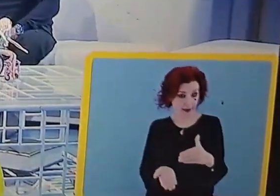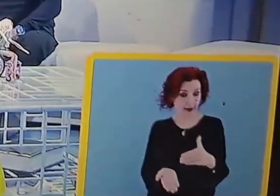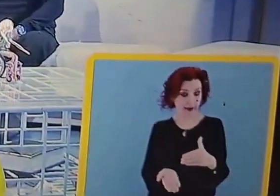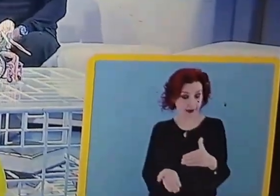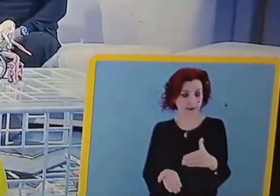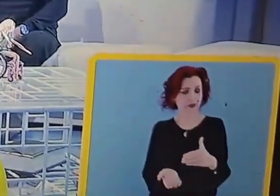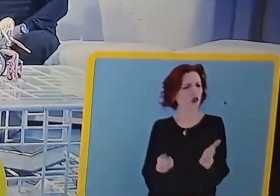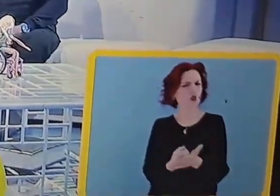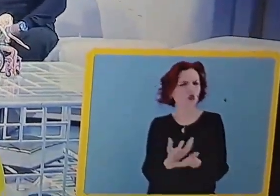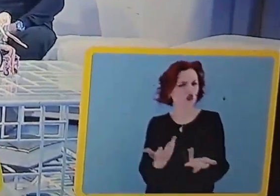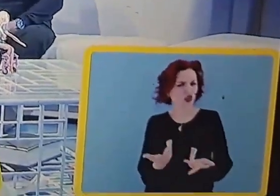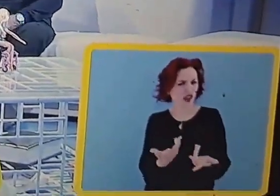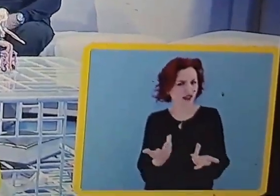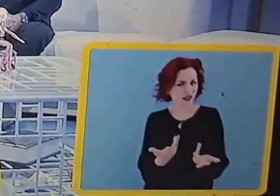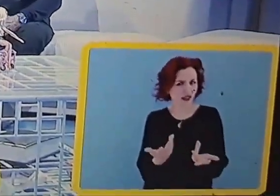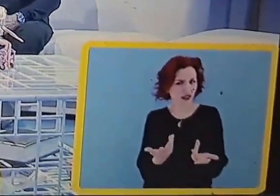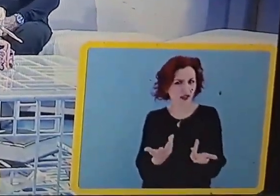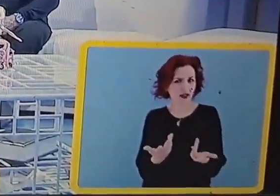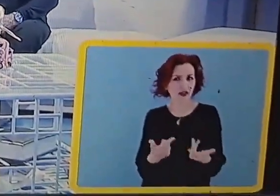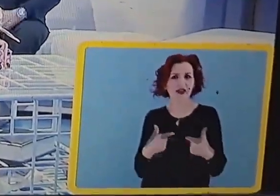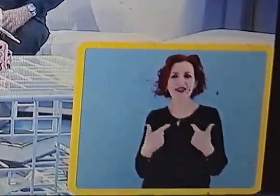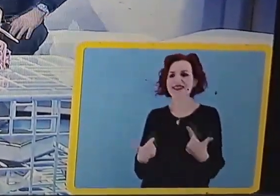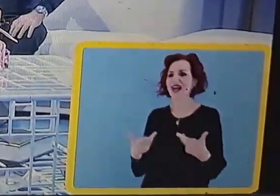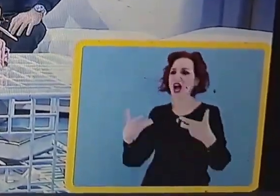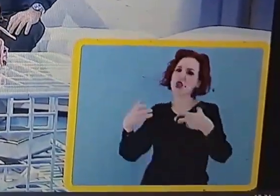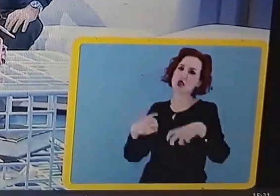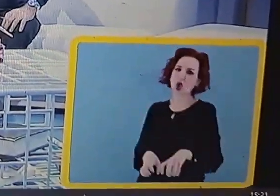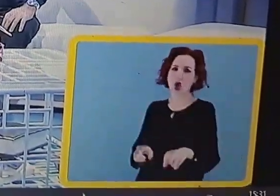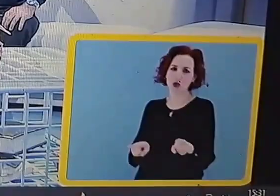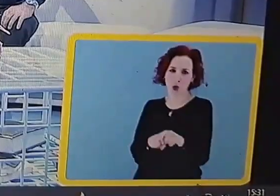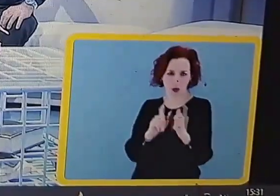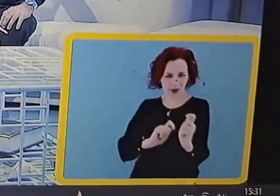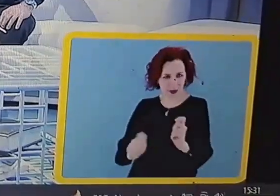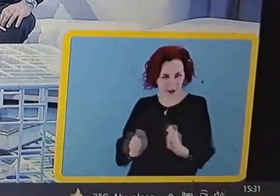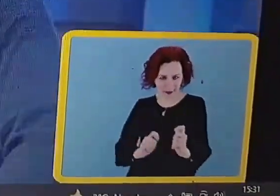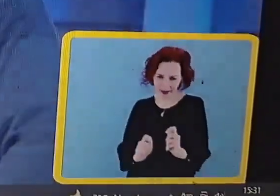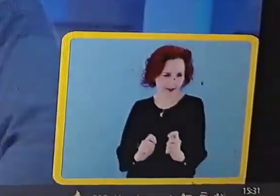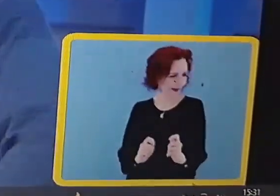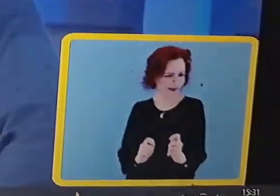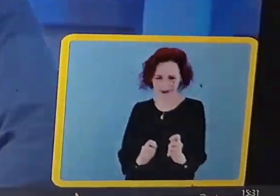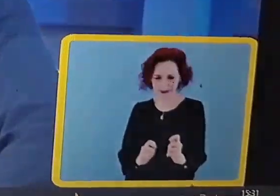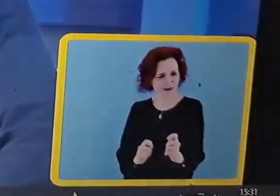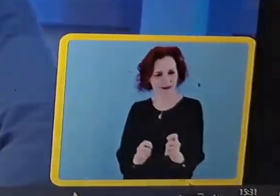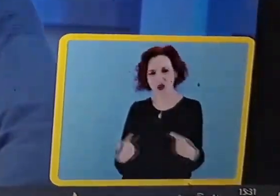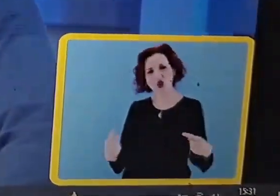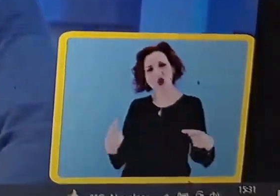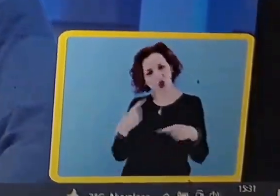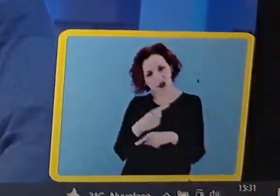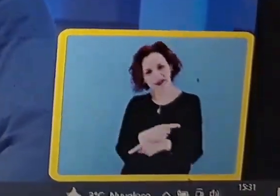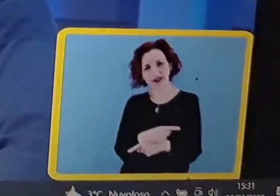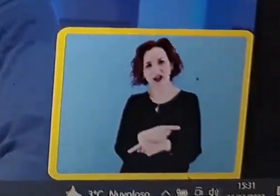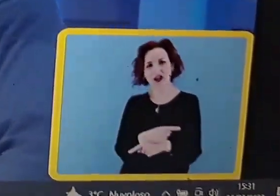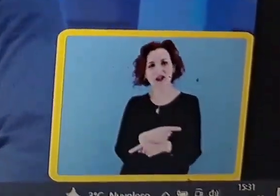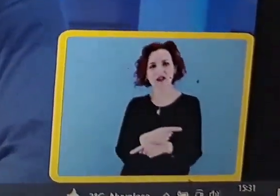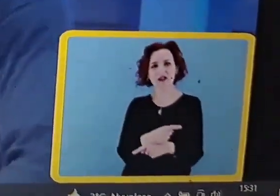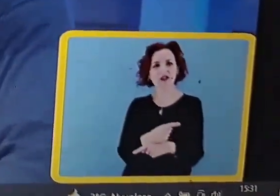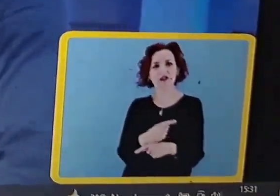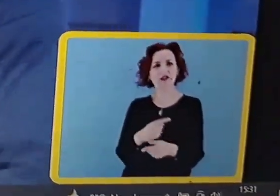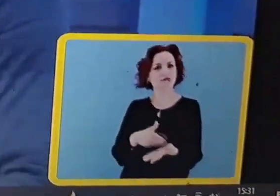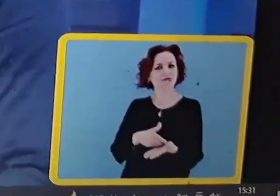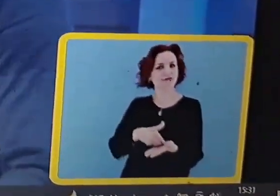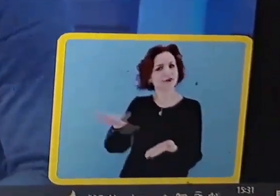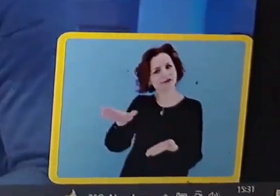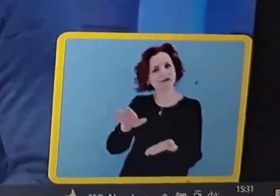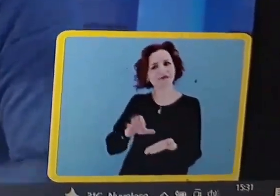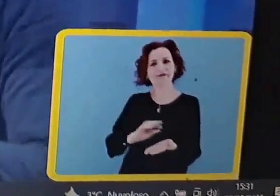65, che succede? Non succede che gli danno lo sconto al supermercato, ma succede soprattutto che li dismettono